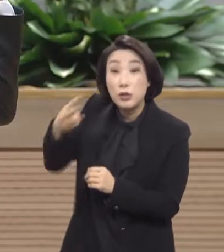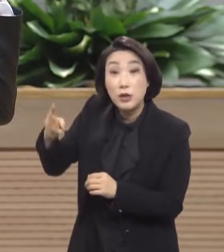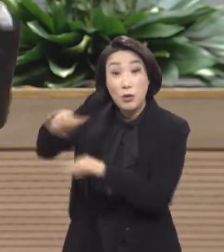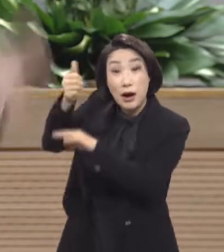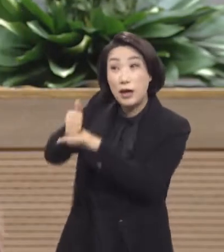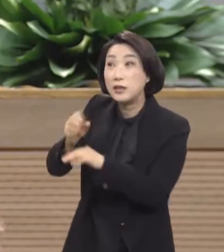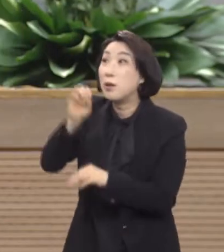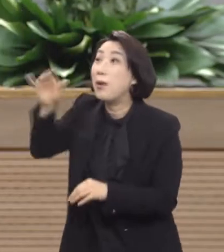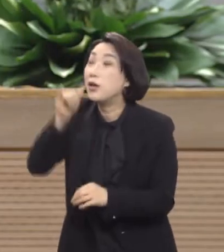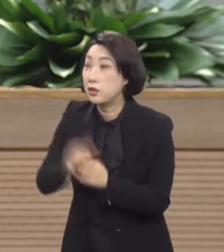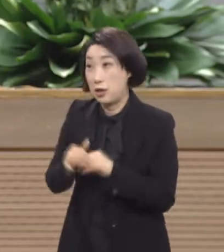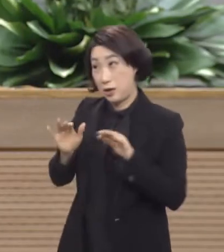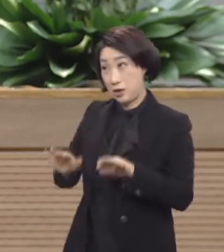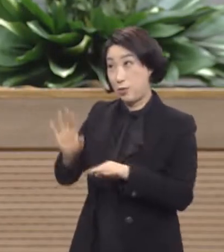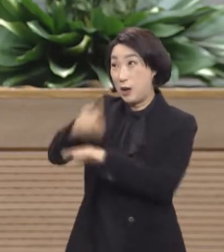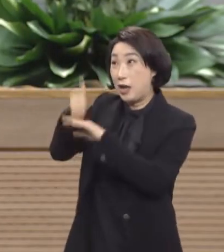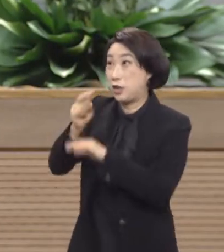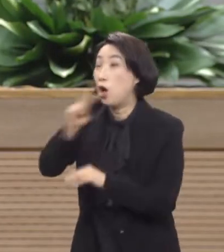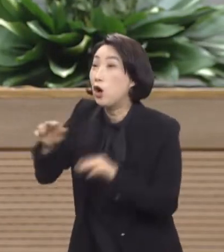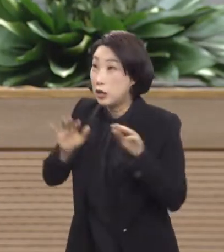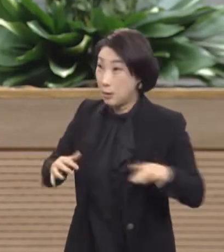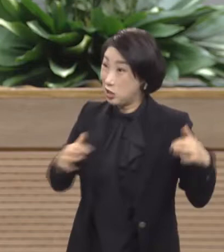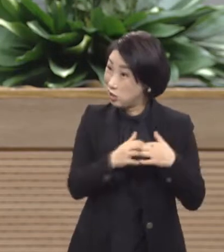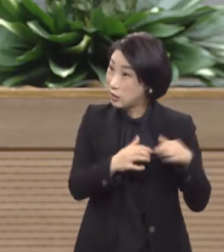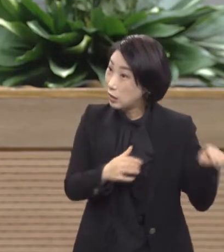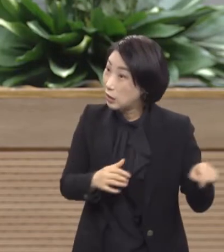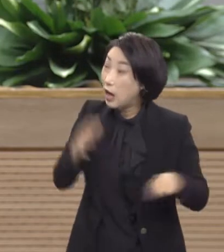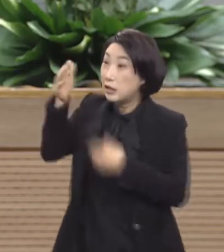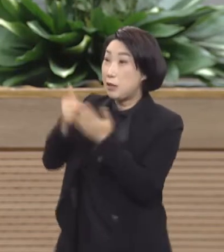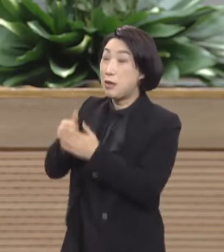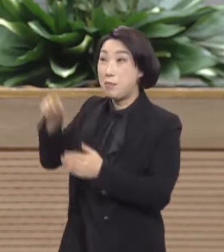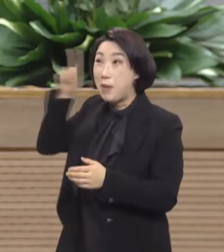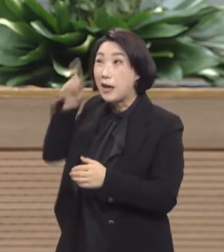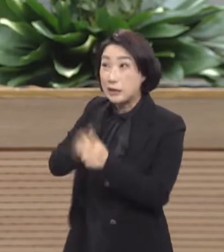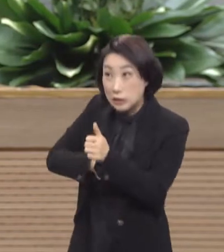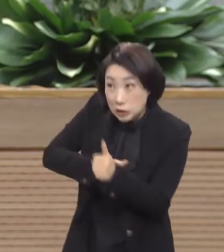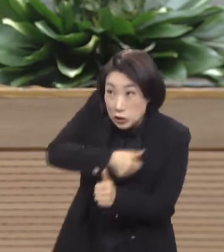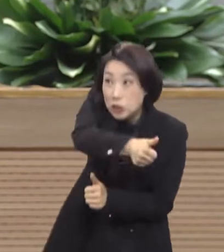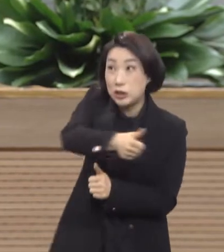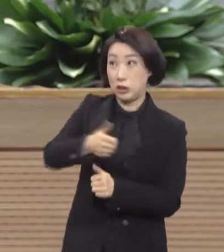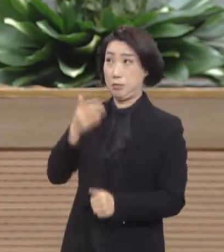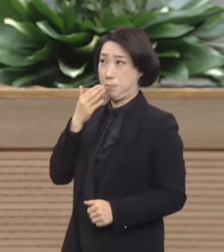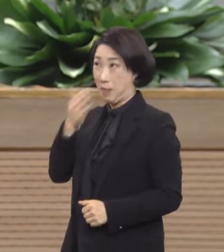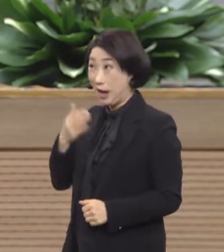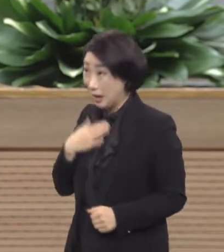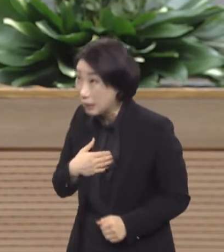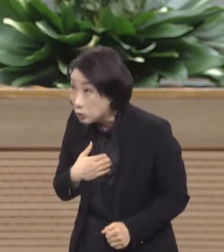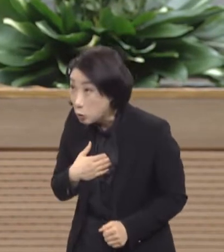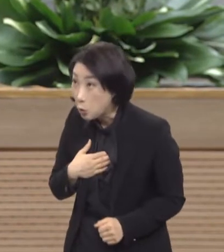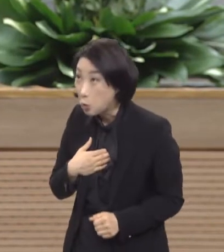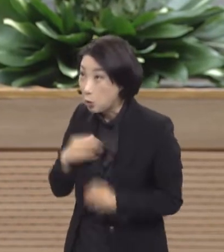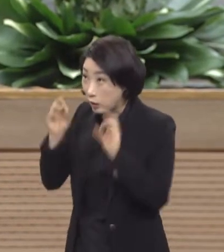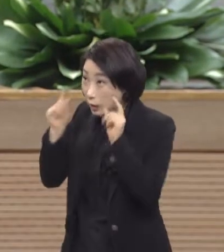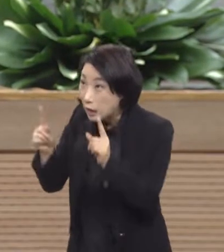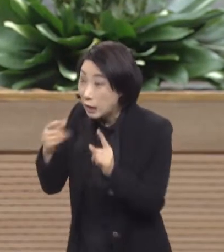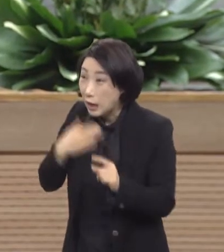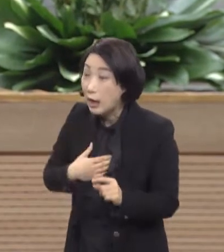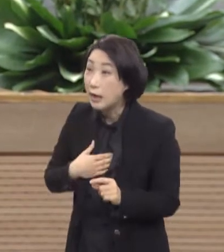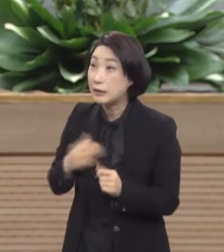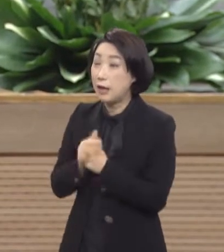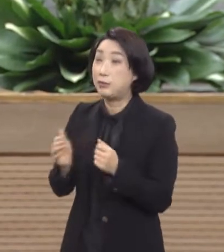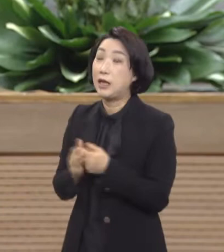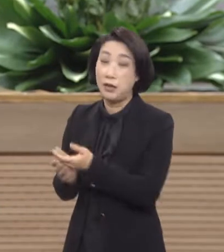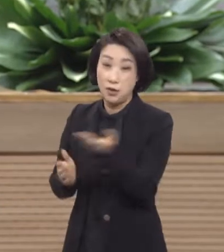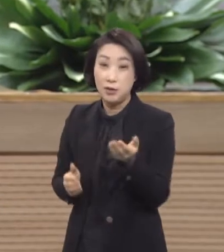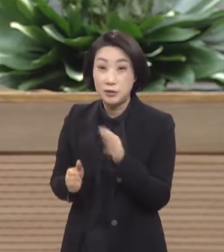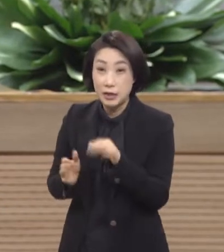하나님이 100% 아주 승리하고 승전을 가져오게 할 것입니다. 그러니